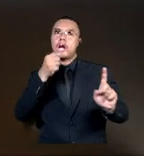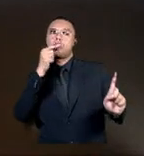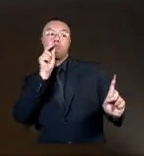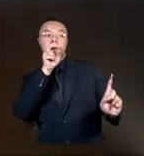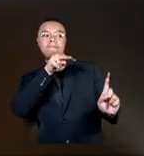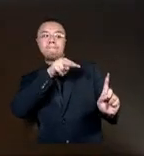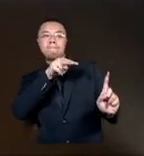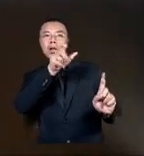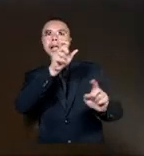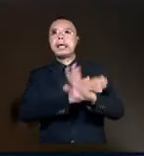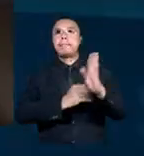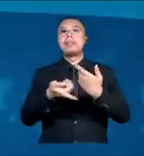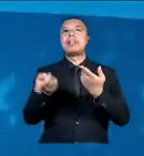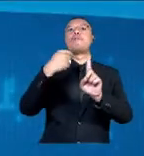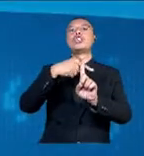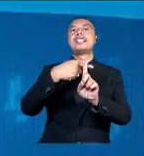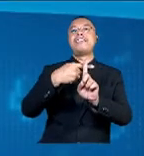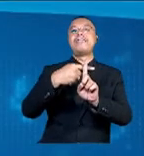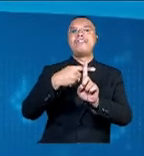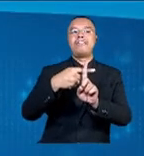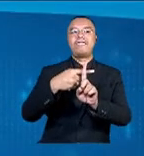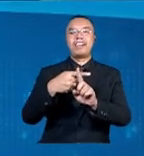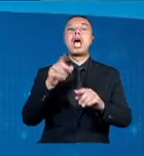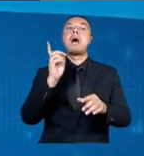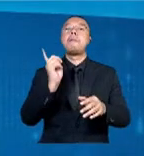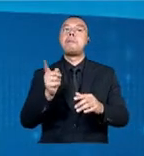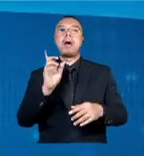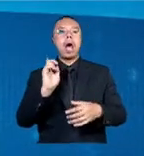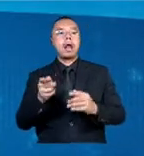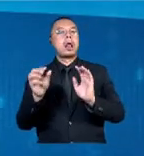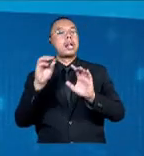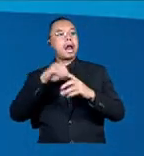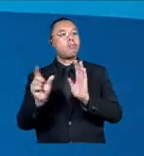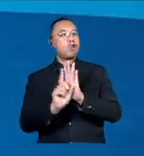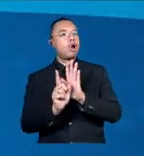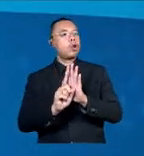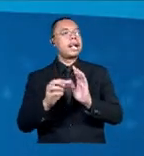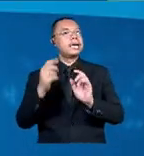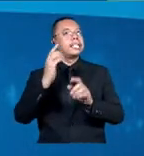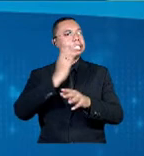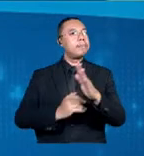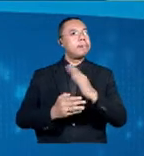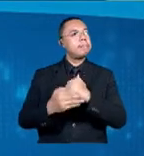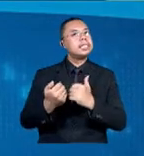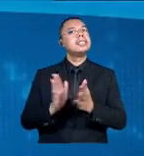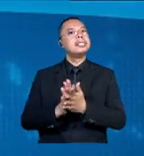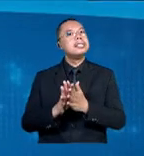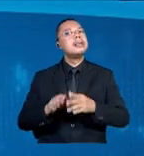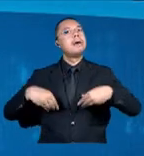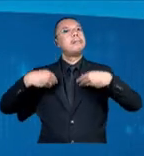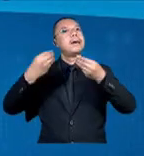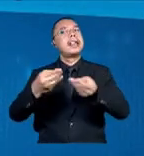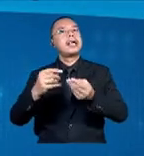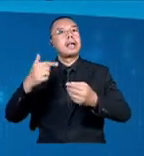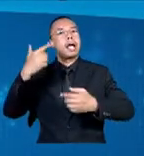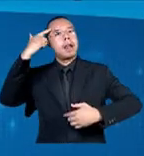disabilitas menjadi positif. Bahwa penyandang disabilitas bisa juga menorehkan